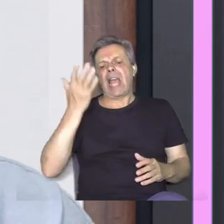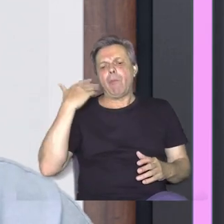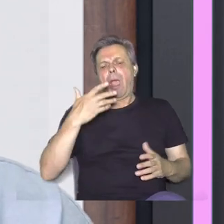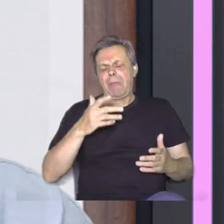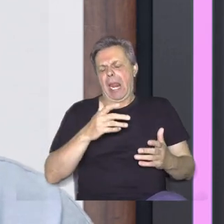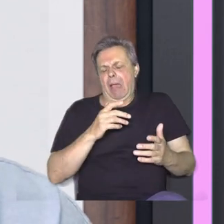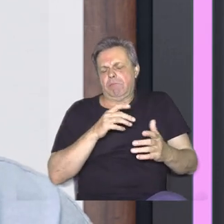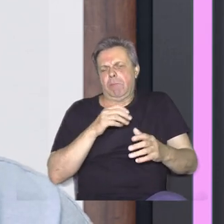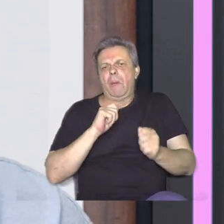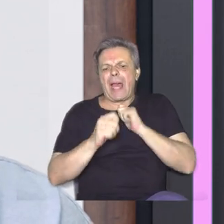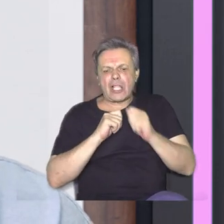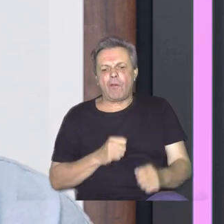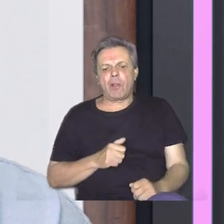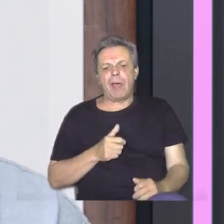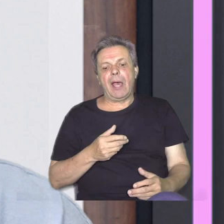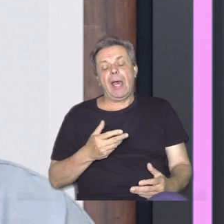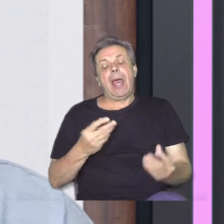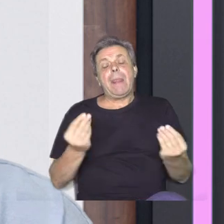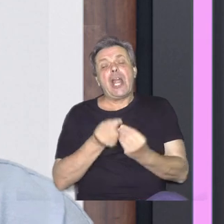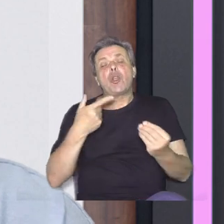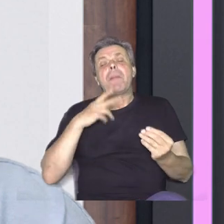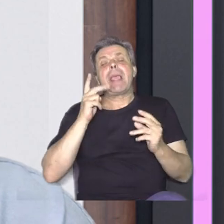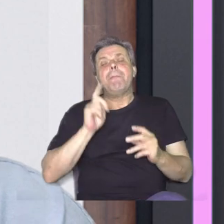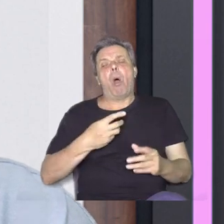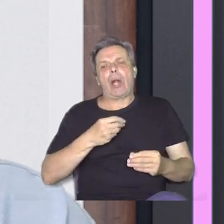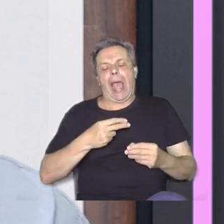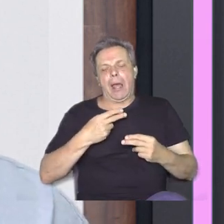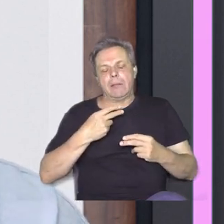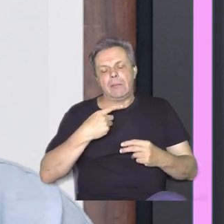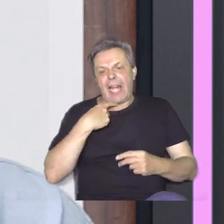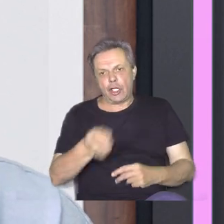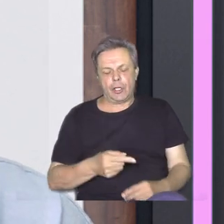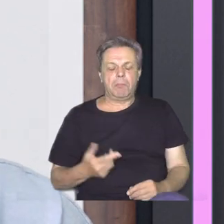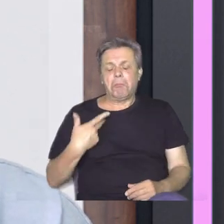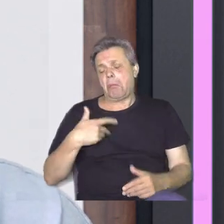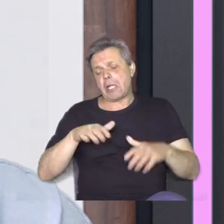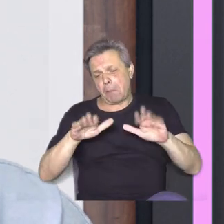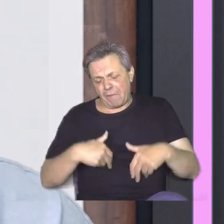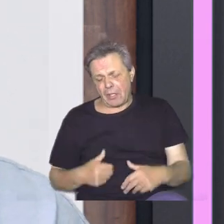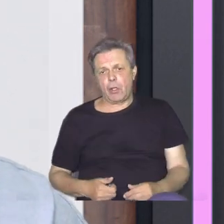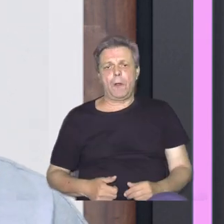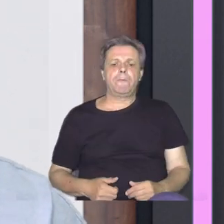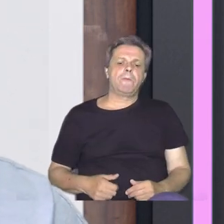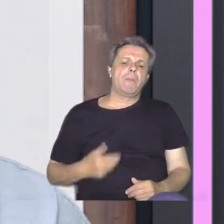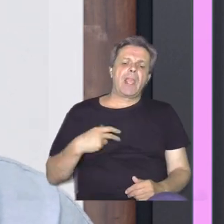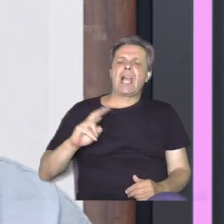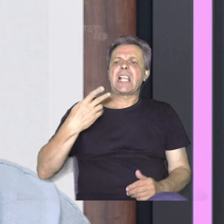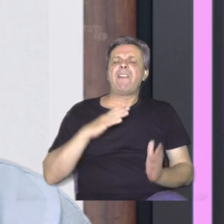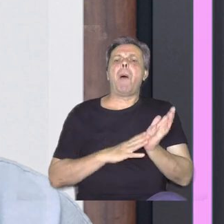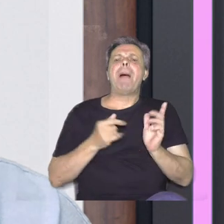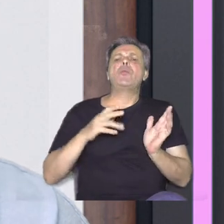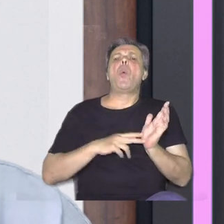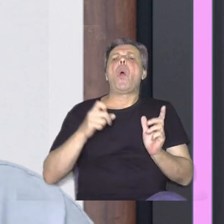vrhom u razgovorima i da mi nešto prenese. I ja sam prihvatio, zvao sam i Matu